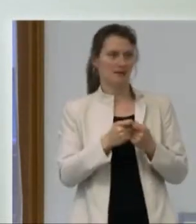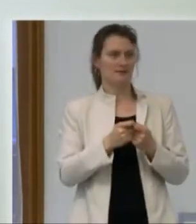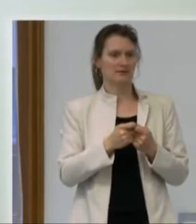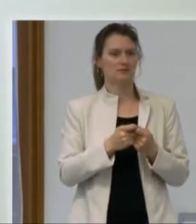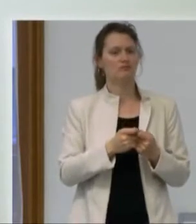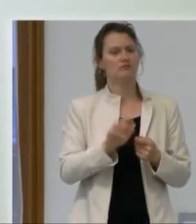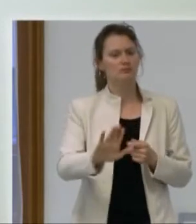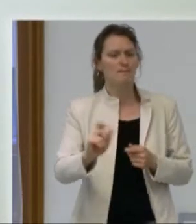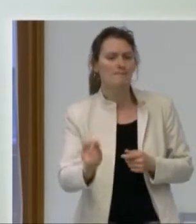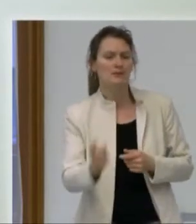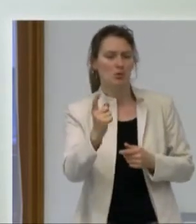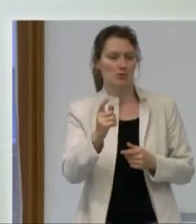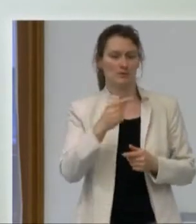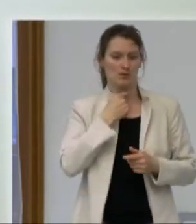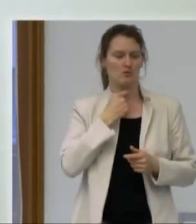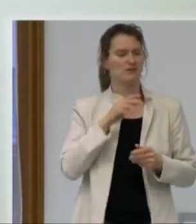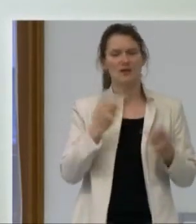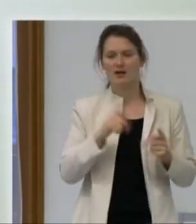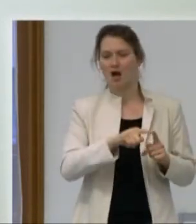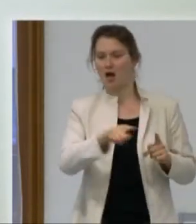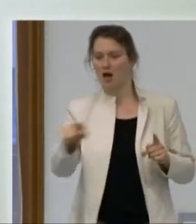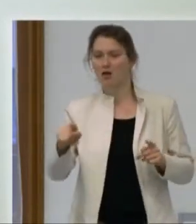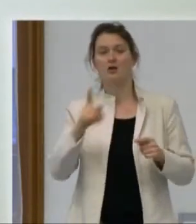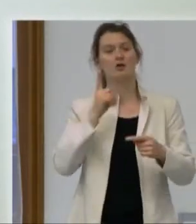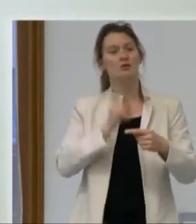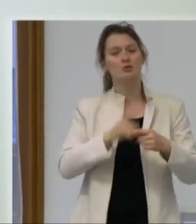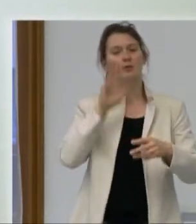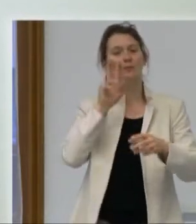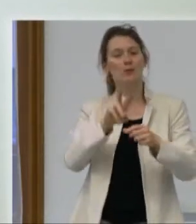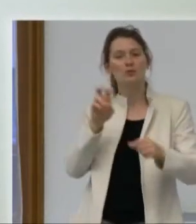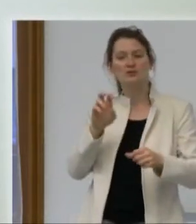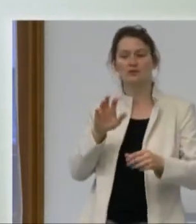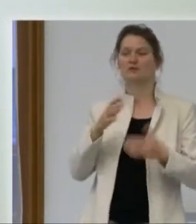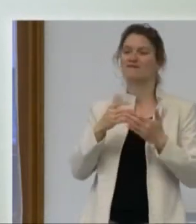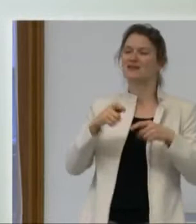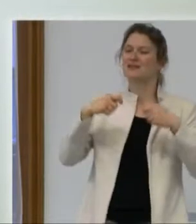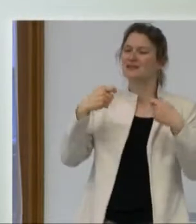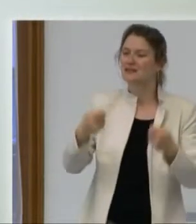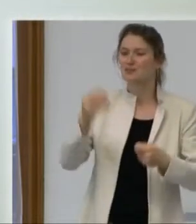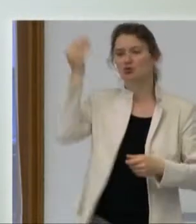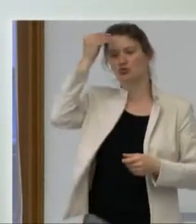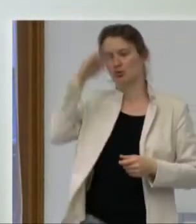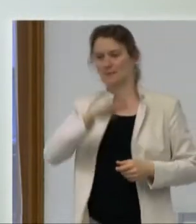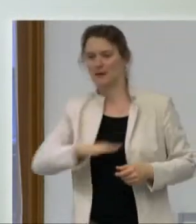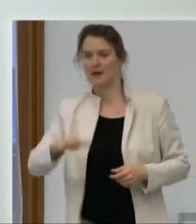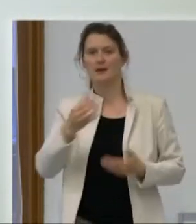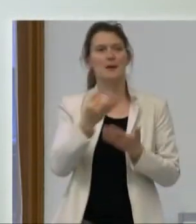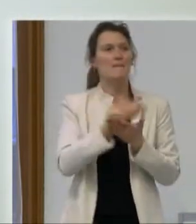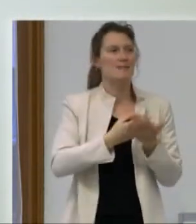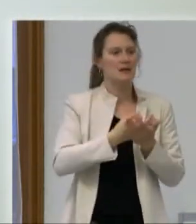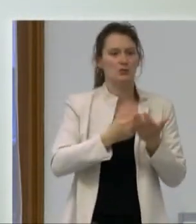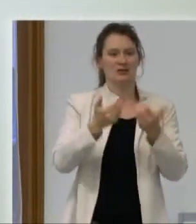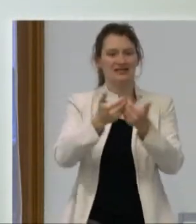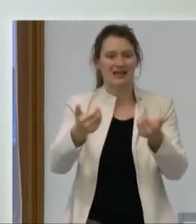besonderen Bedürfnisse und es geht darum, die Berücksichtigung aller Differenzlinien in der Schule, in der Bildung zu